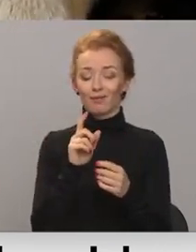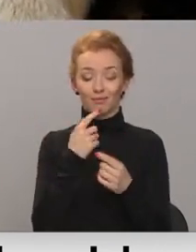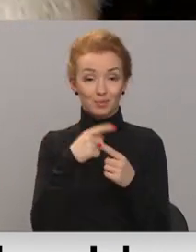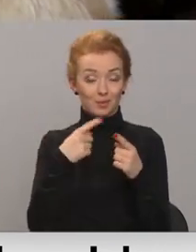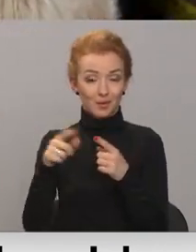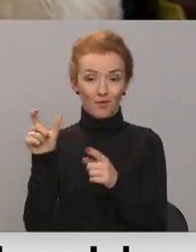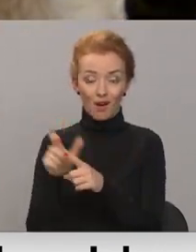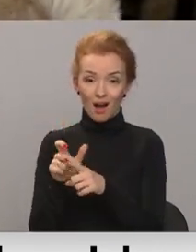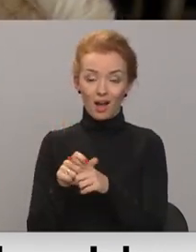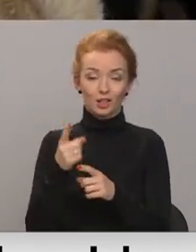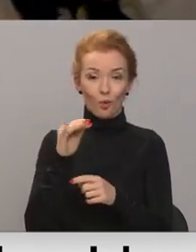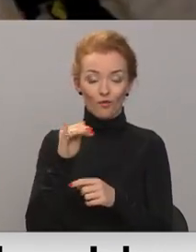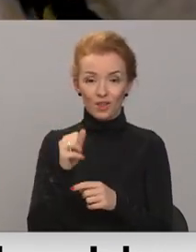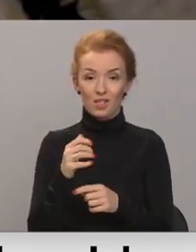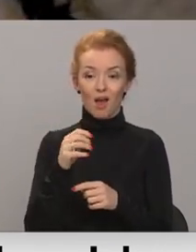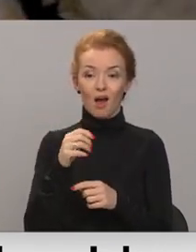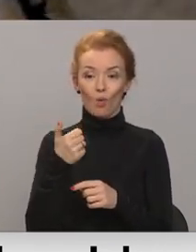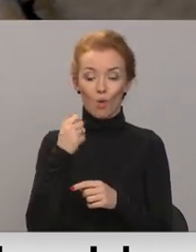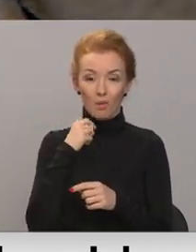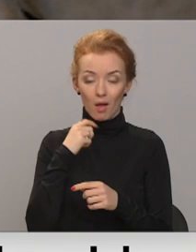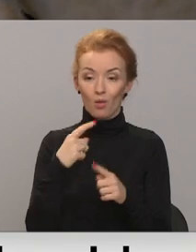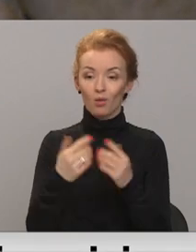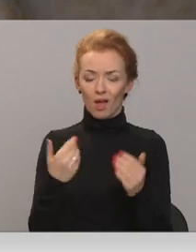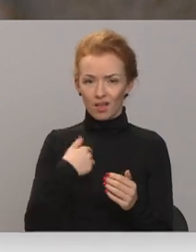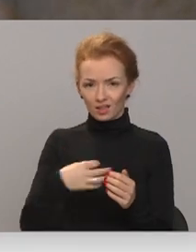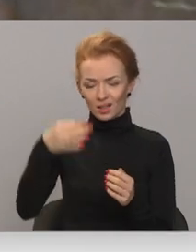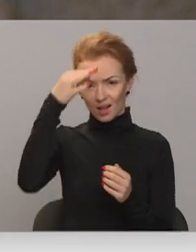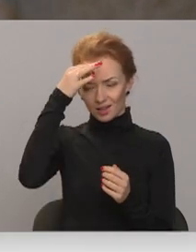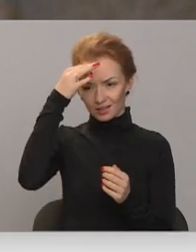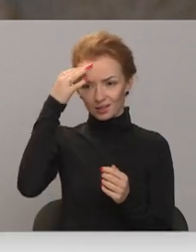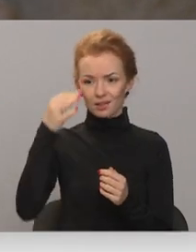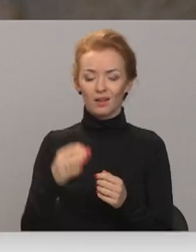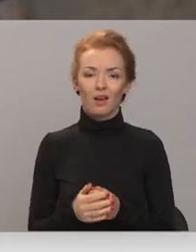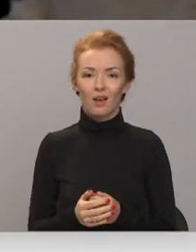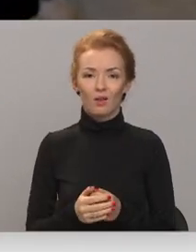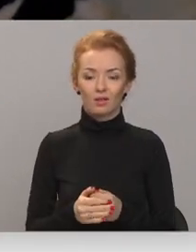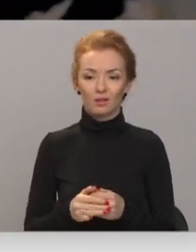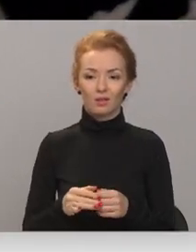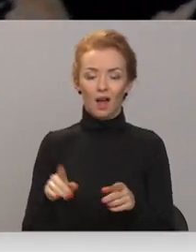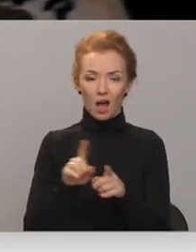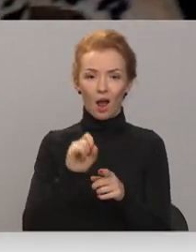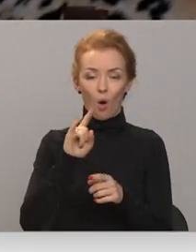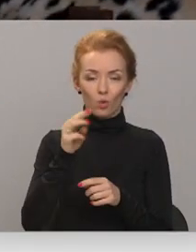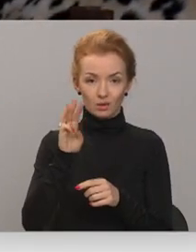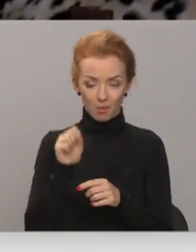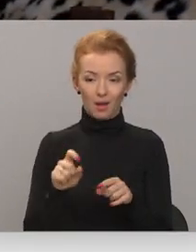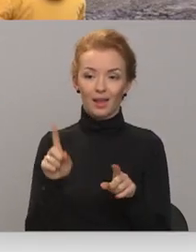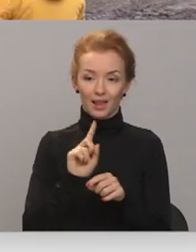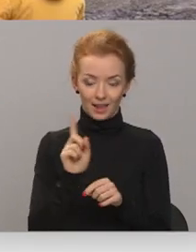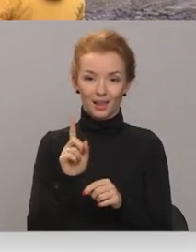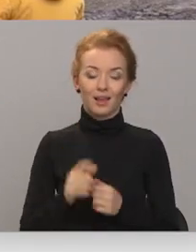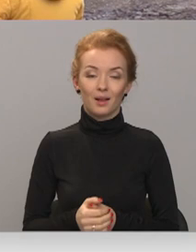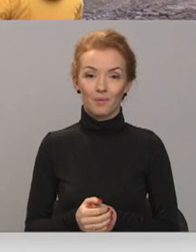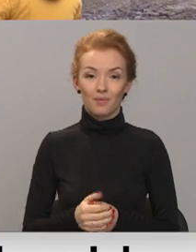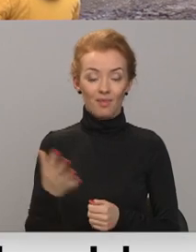Gulbene, Sofija ir atcerējus. Fermā lielajā stovā arī ausma. Arī ausma ir.